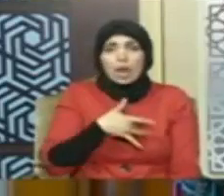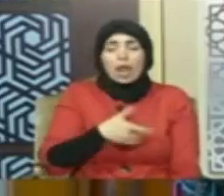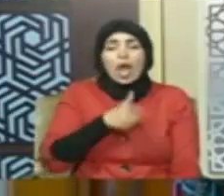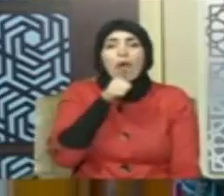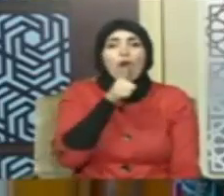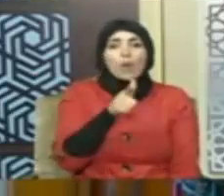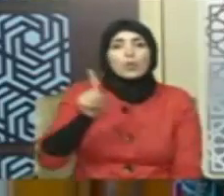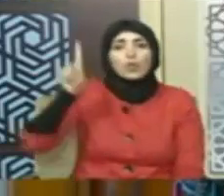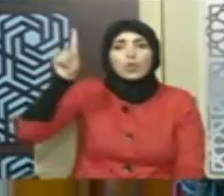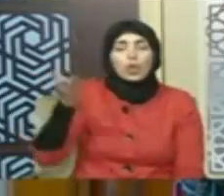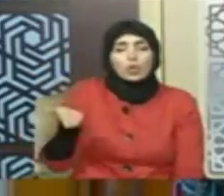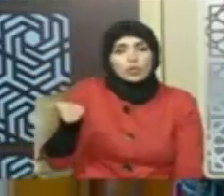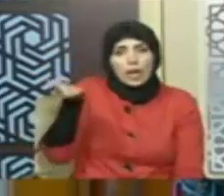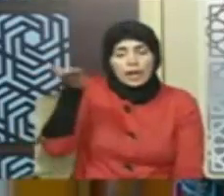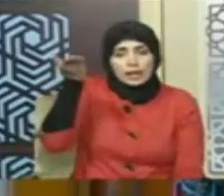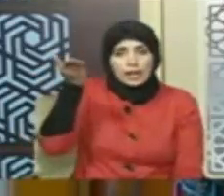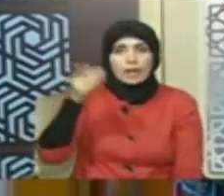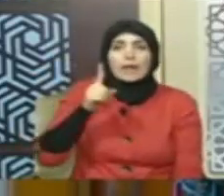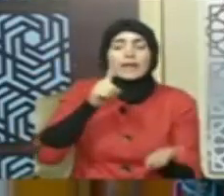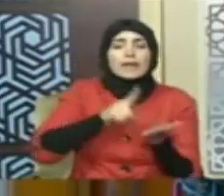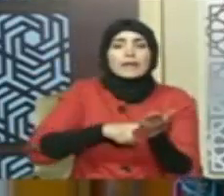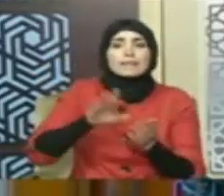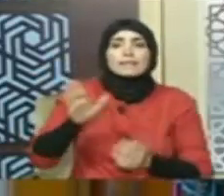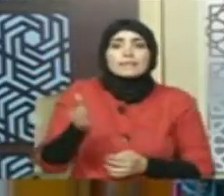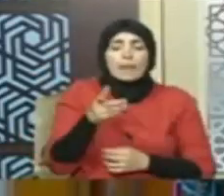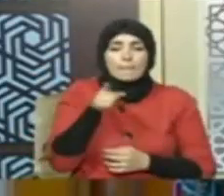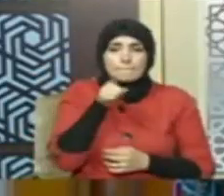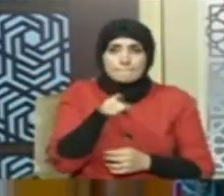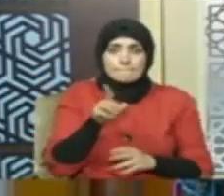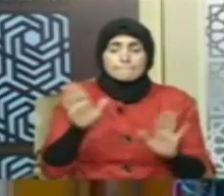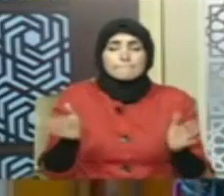تعالى: إنما المؤمنون